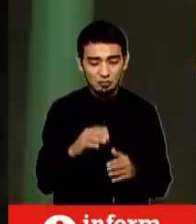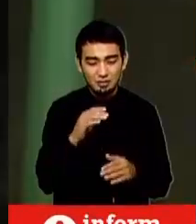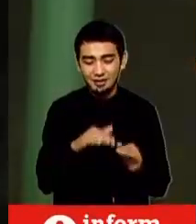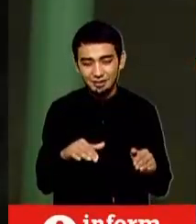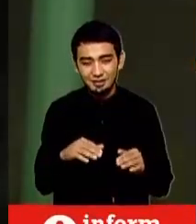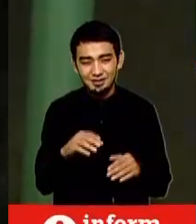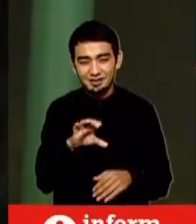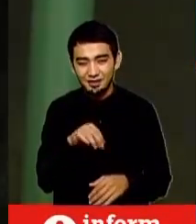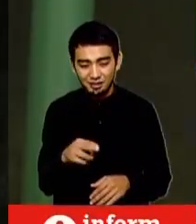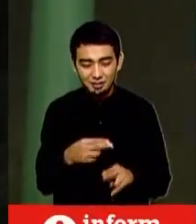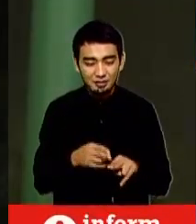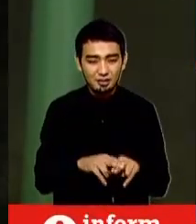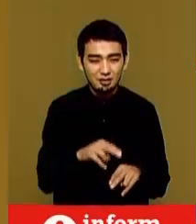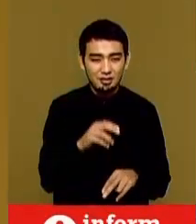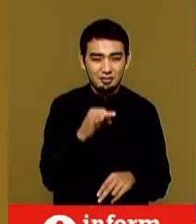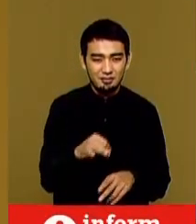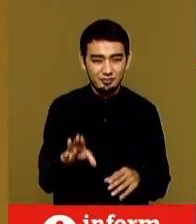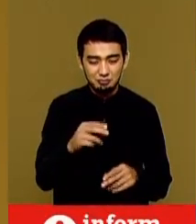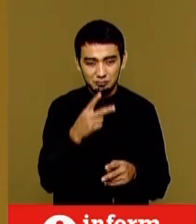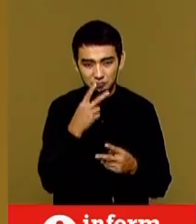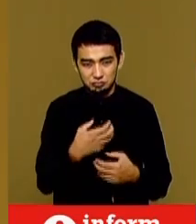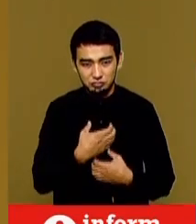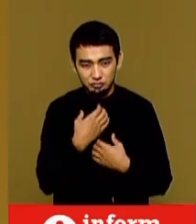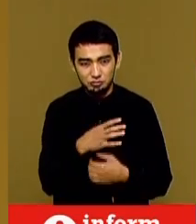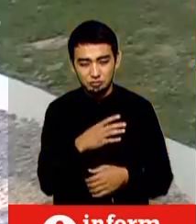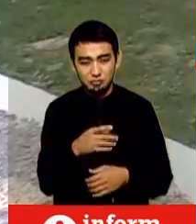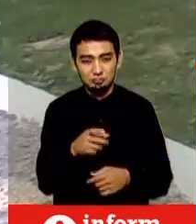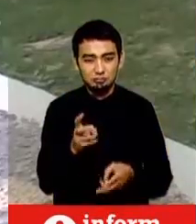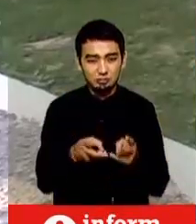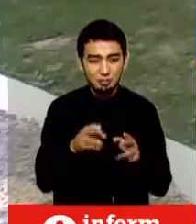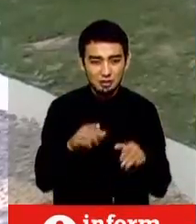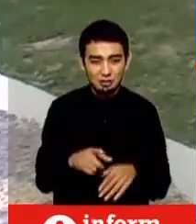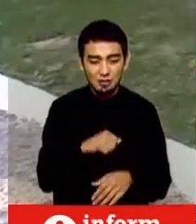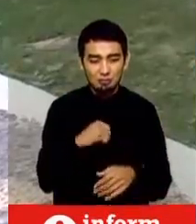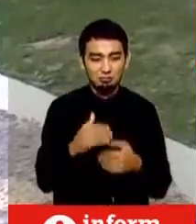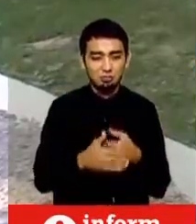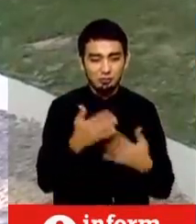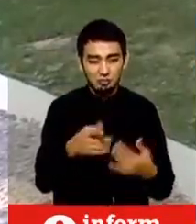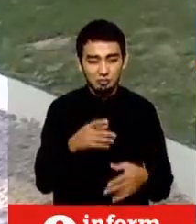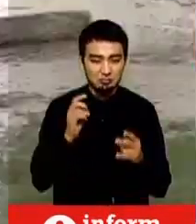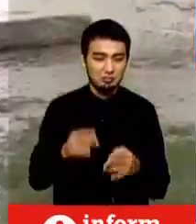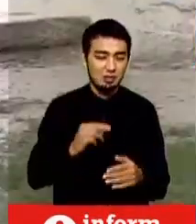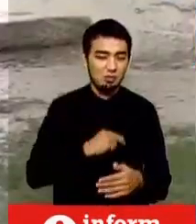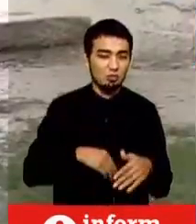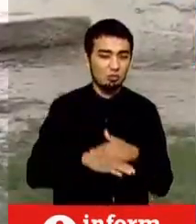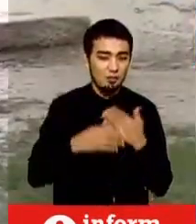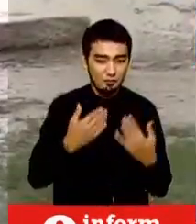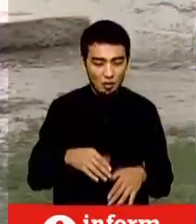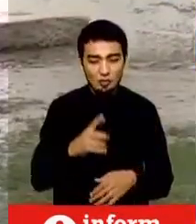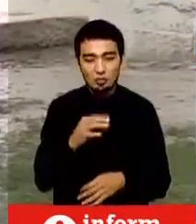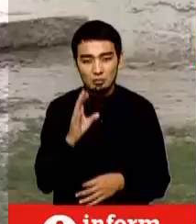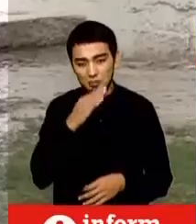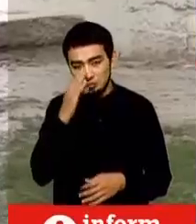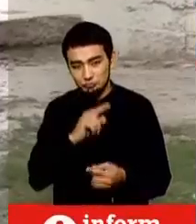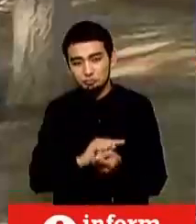көріп шу көтерген. Нәтижесінде аспаз бен қоймашы тәртіптік жазасын арқалап, кейіннен өз еріктерімен жұмыстан кетіпті. Бірақ ата-аналар онымен жағдай